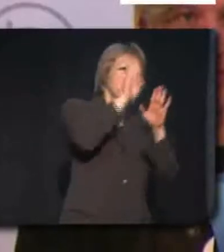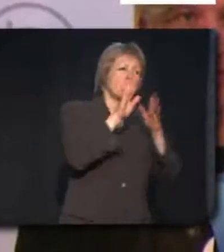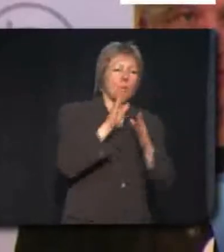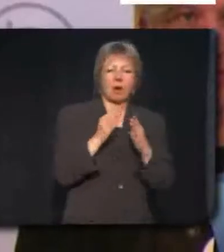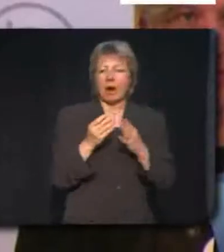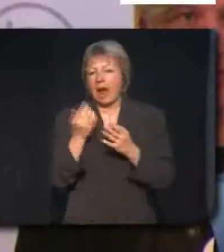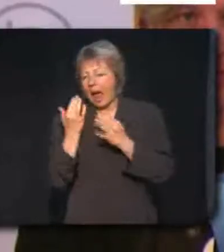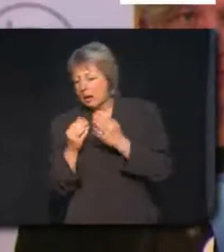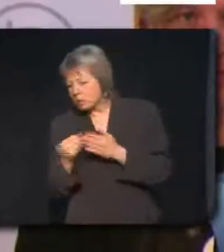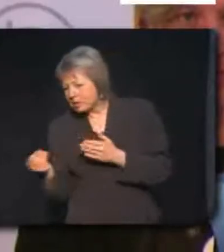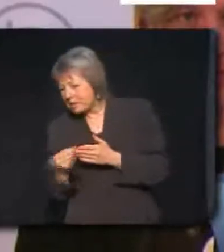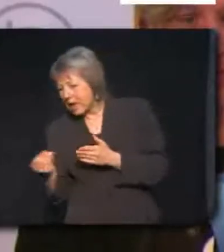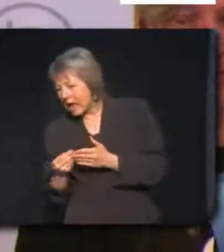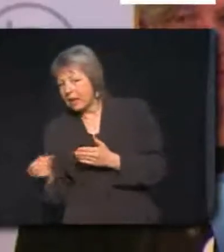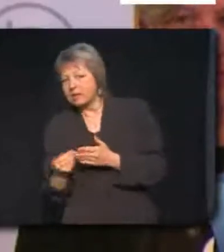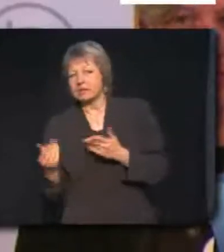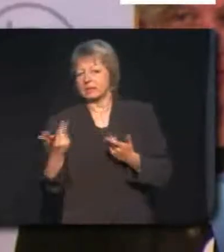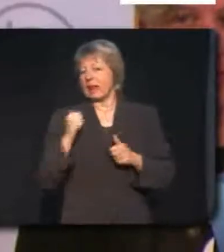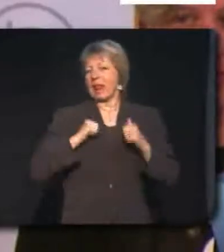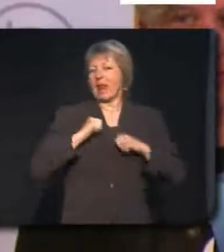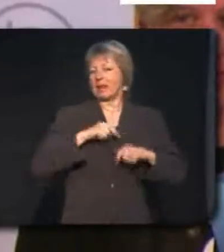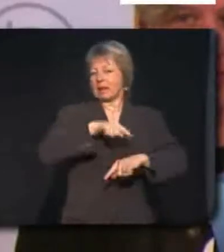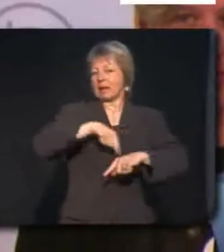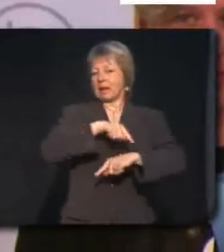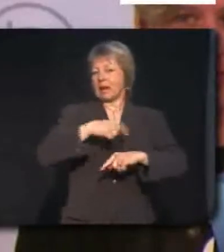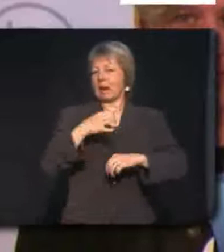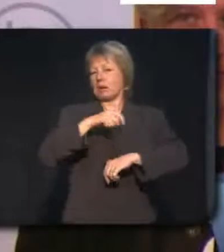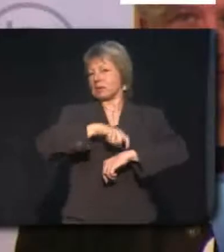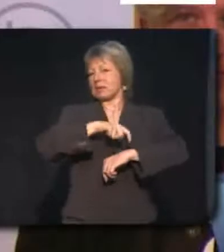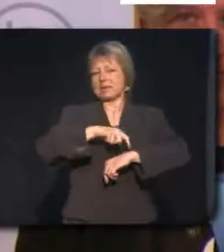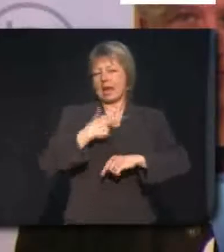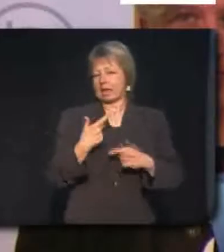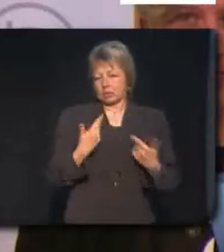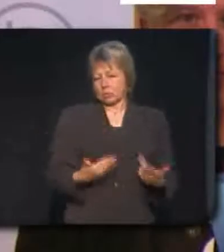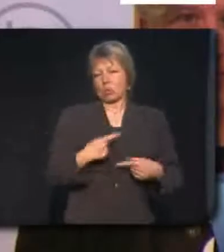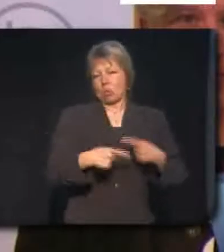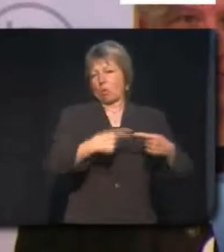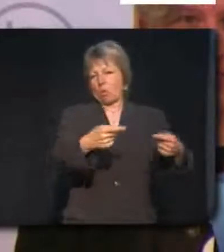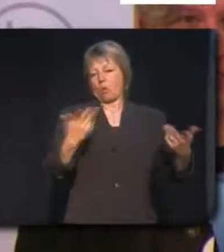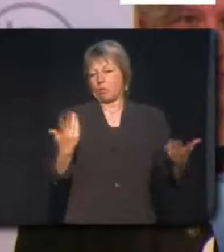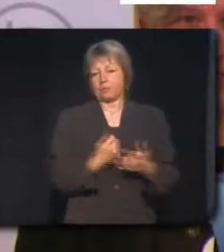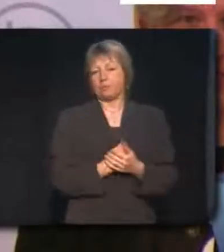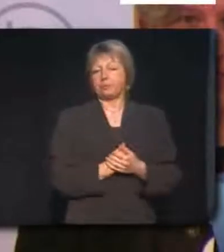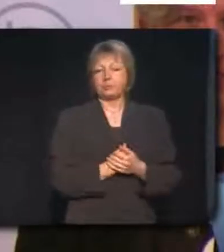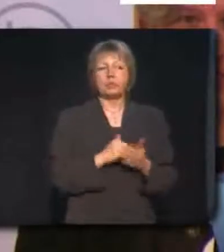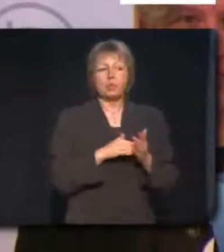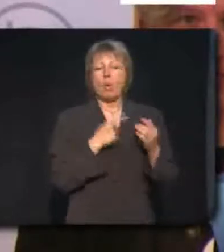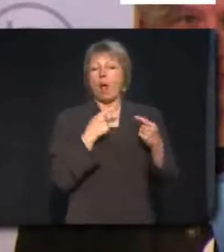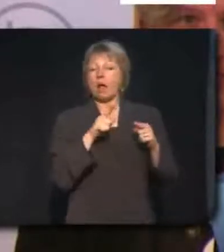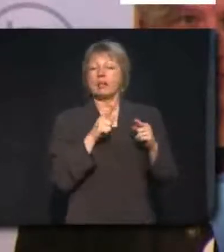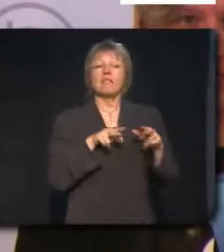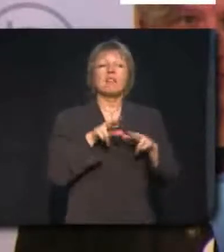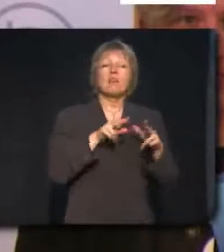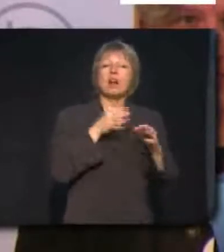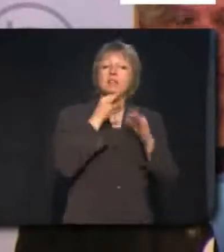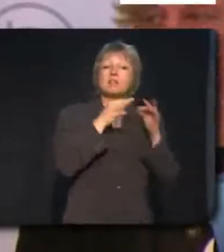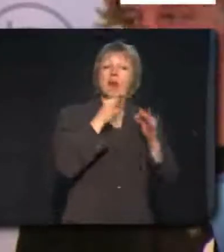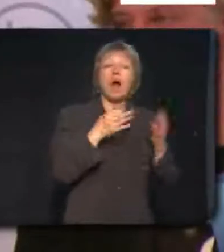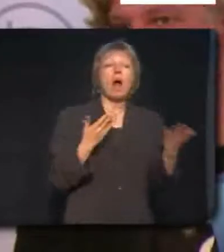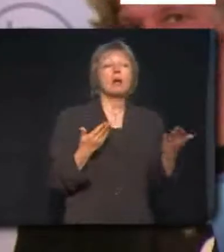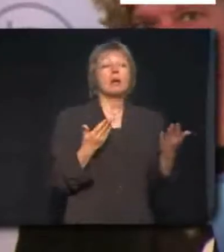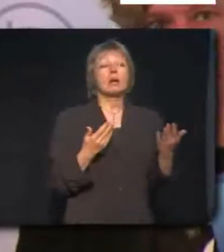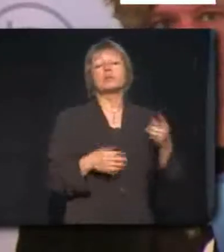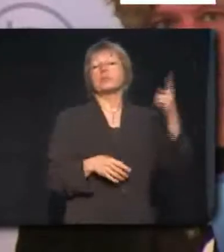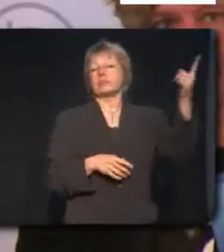nicht ganz so schnell aber das ist das von euch gewählte Verfahren gibt es eine weitere Verfahrensfrage oder geo-antrag